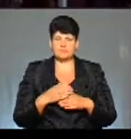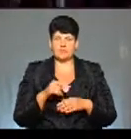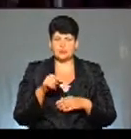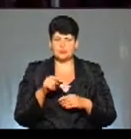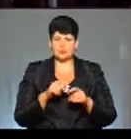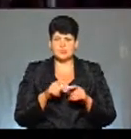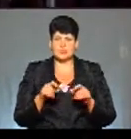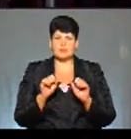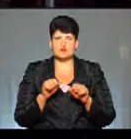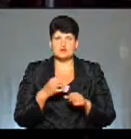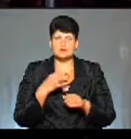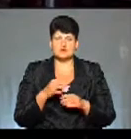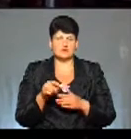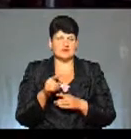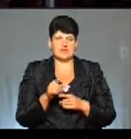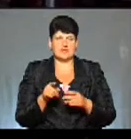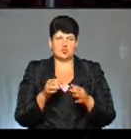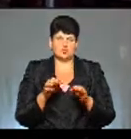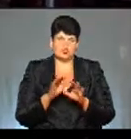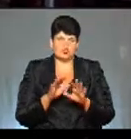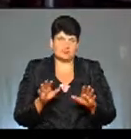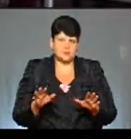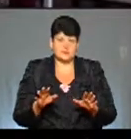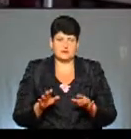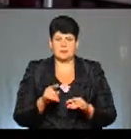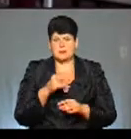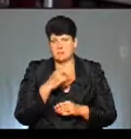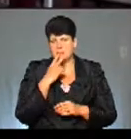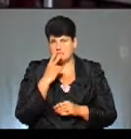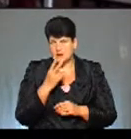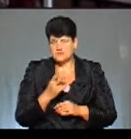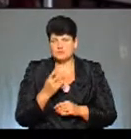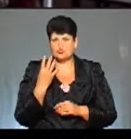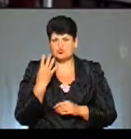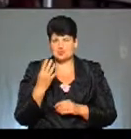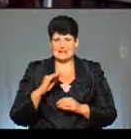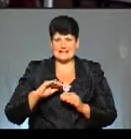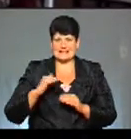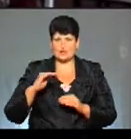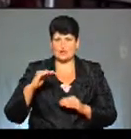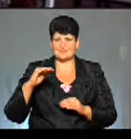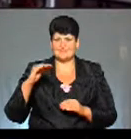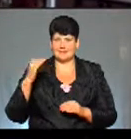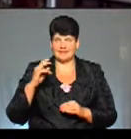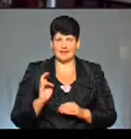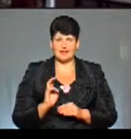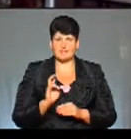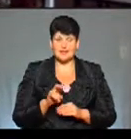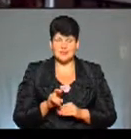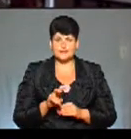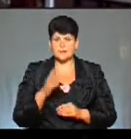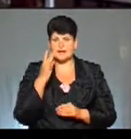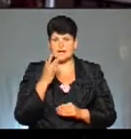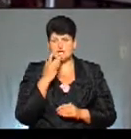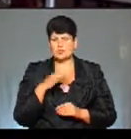ми можемо сказати одразу, що він недоступний, тому що ми бачимо 4 сходинки на вхід. В даному разі на літню площадку